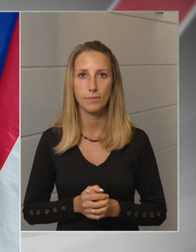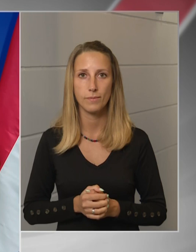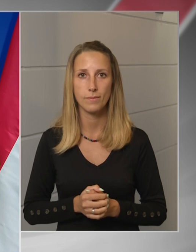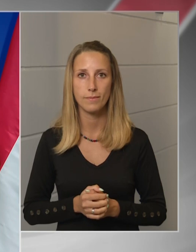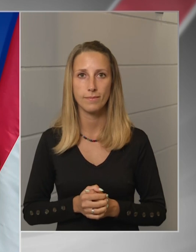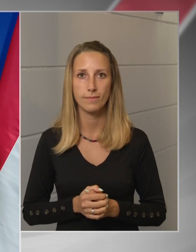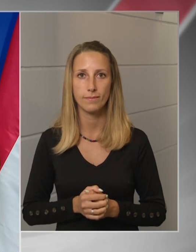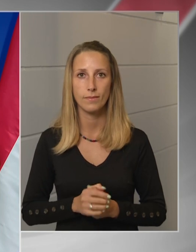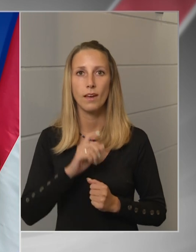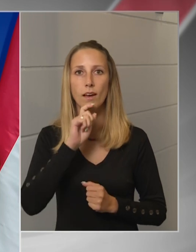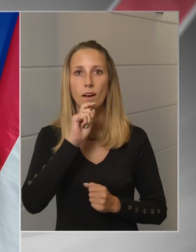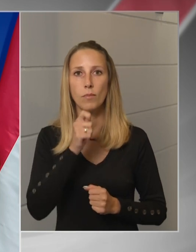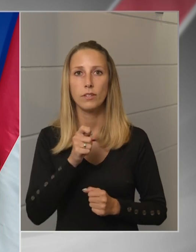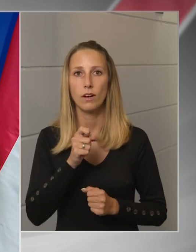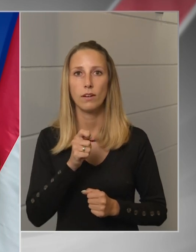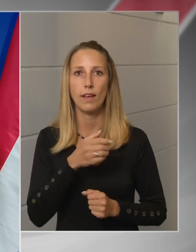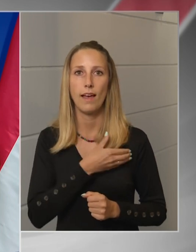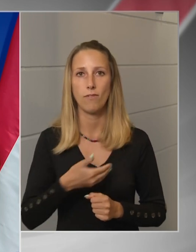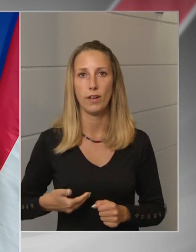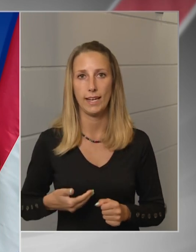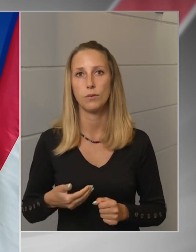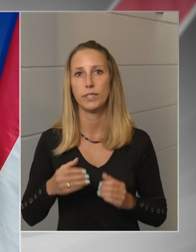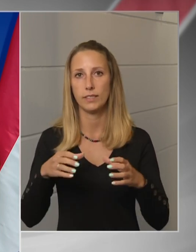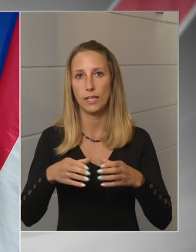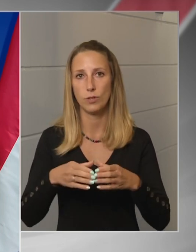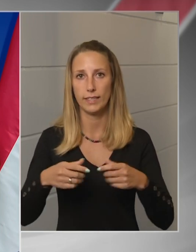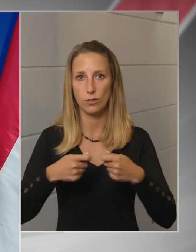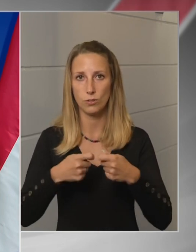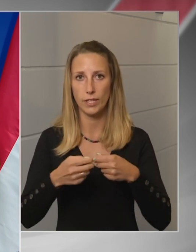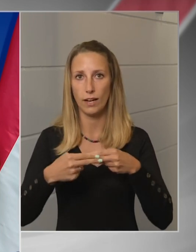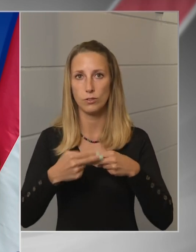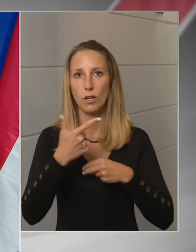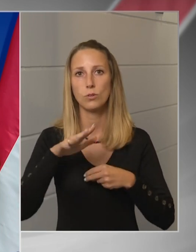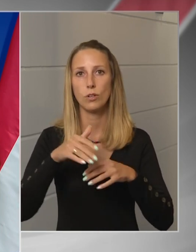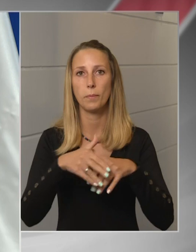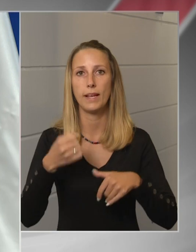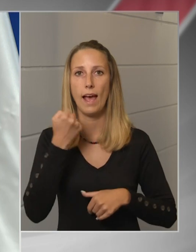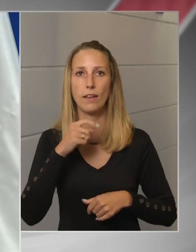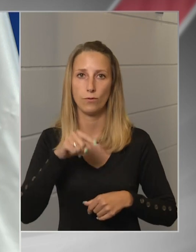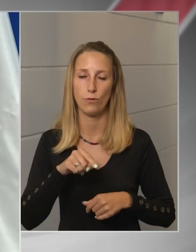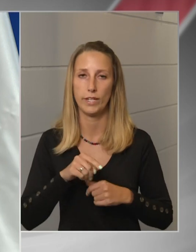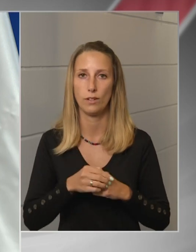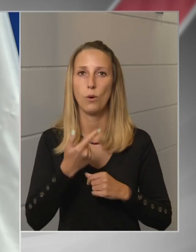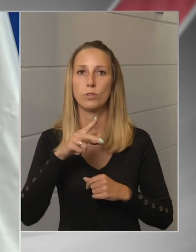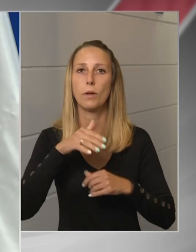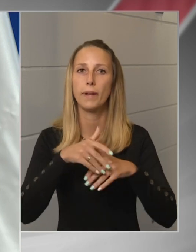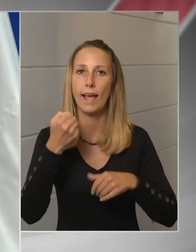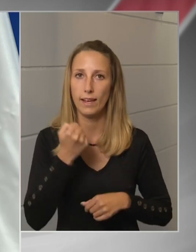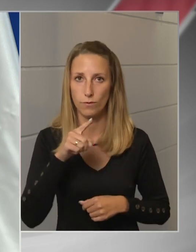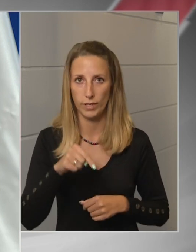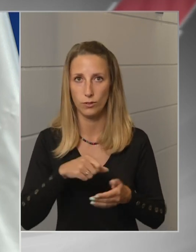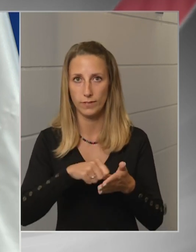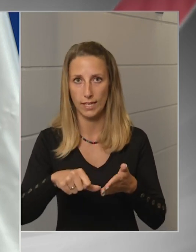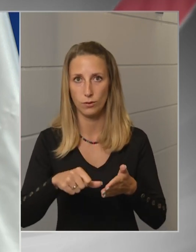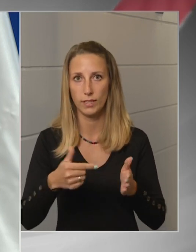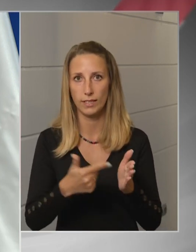Magyar Evangéliumi Testér Közösségnek közel 25 milliárd forintot fizettünk ki